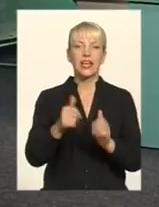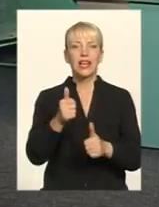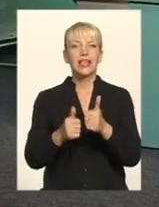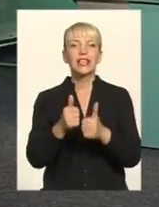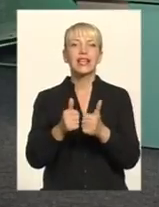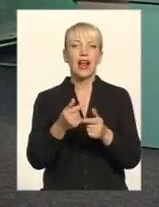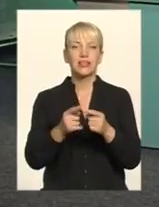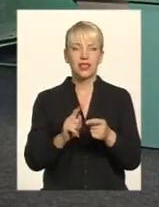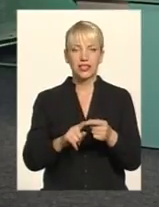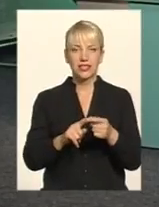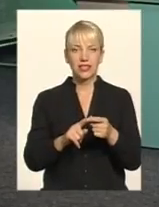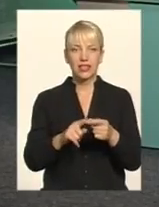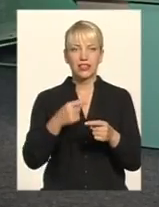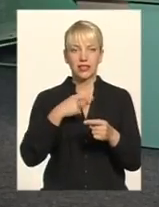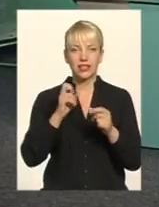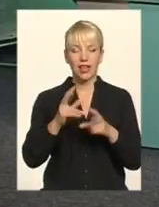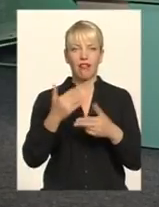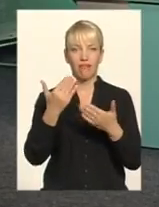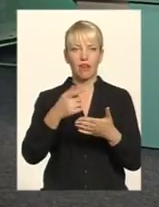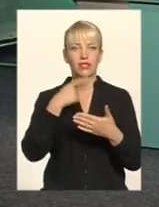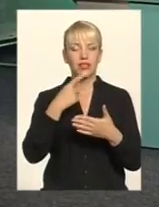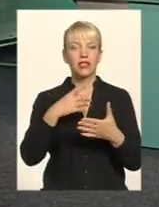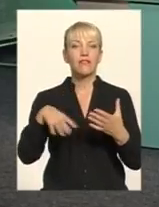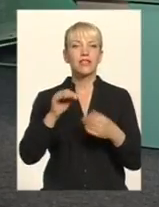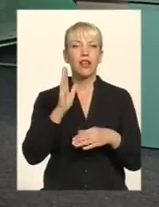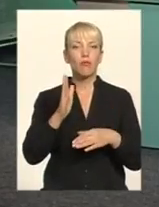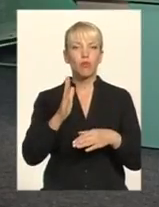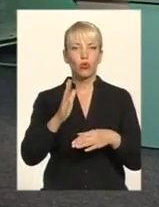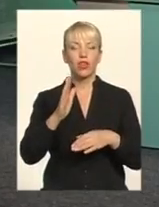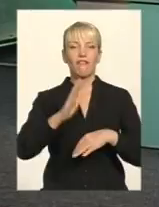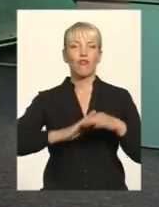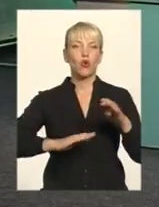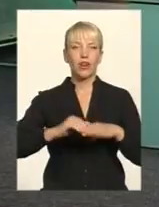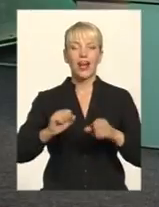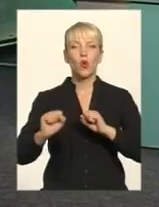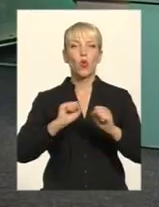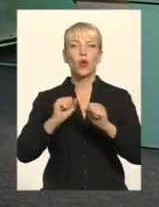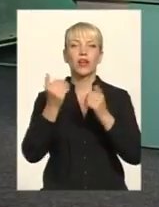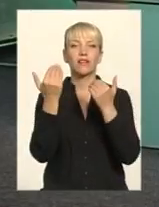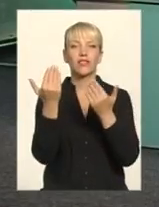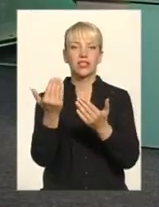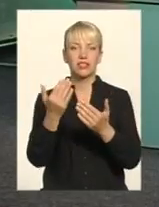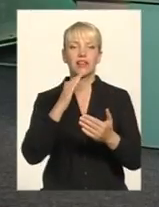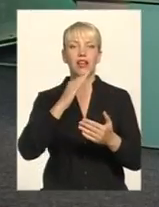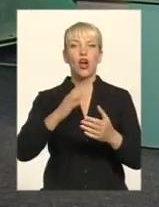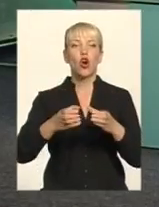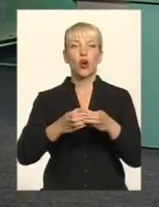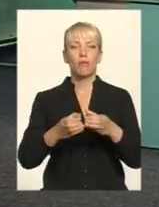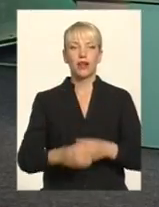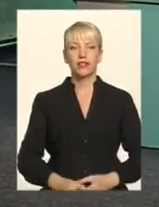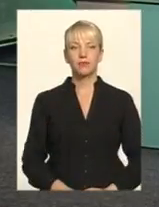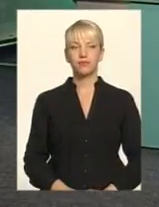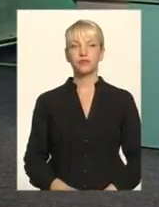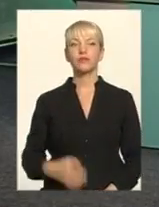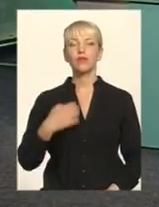тут, як сказати, все в руках буде керівництво тої громади і кого вони оберуть лідером. Хто є лідером? Дуже важливо,